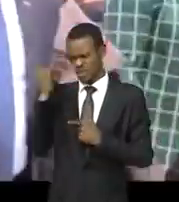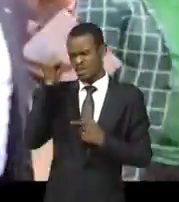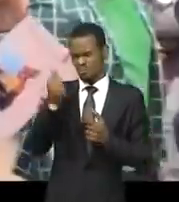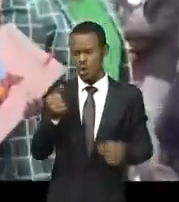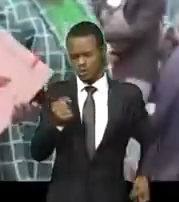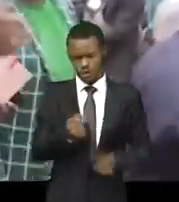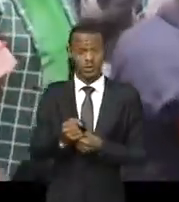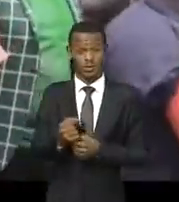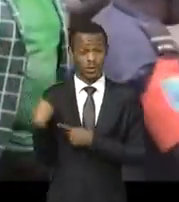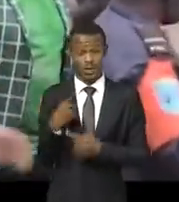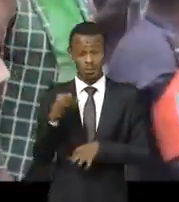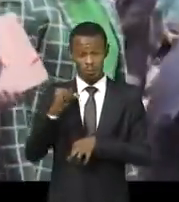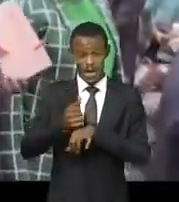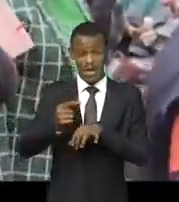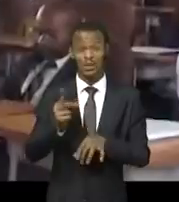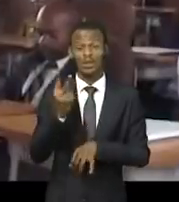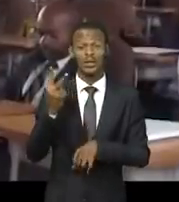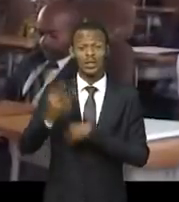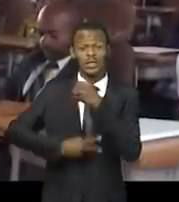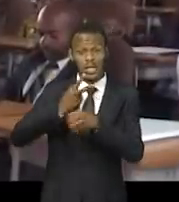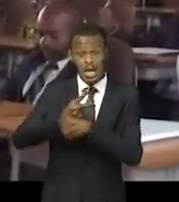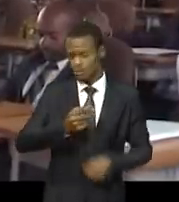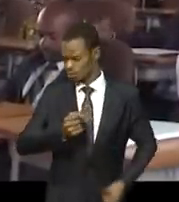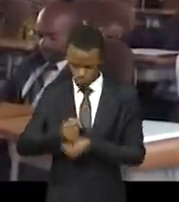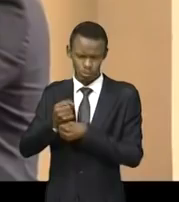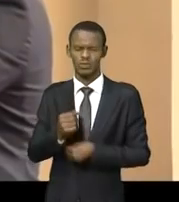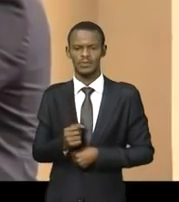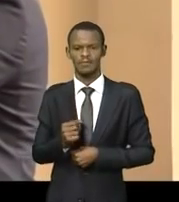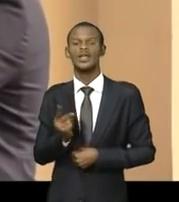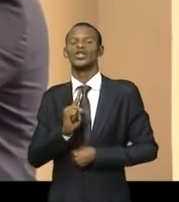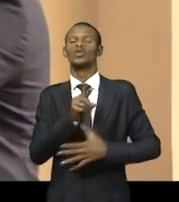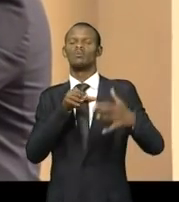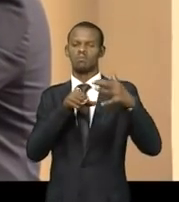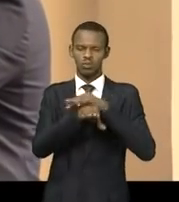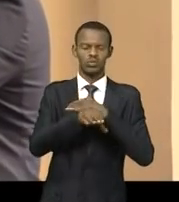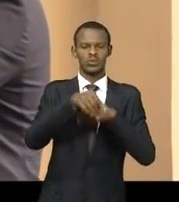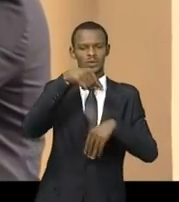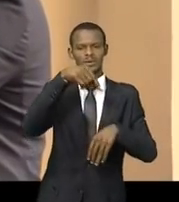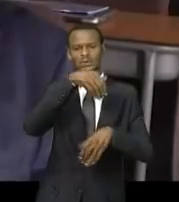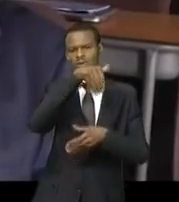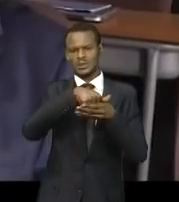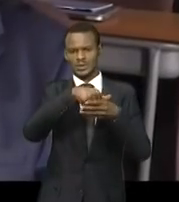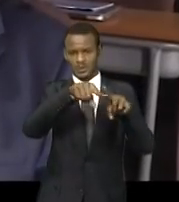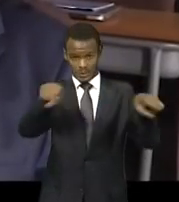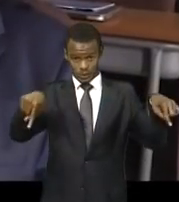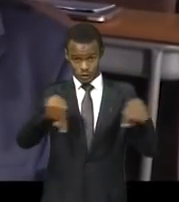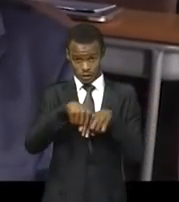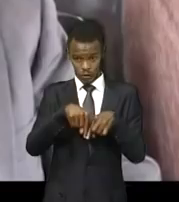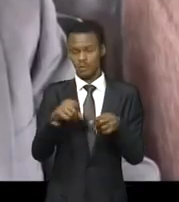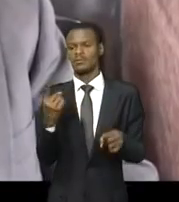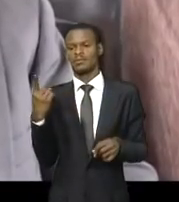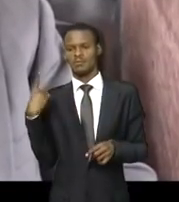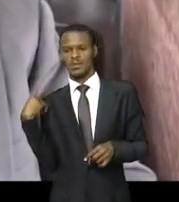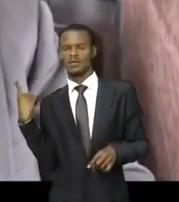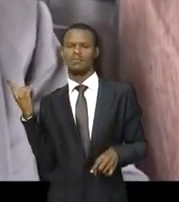pouvoir, ses réalisations ne sont plus à démontrer. Dans la salle de plénière, le député motionnaire se succède du haut de la tribune pour exposer